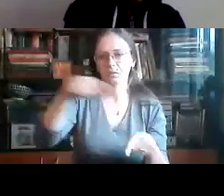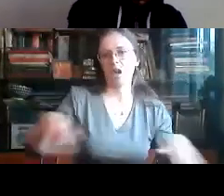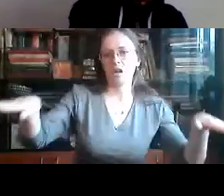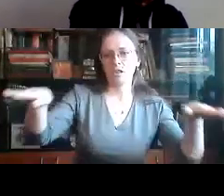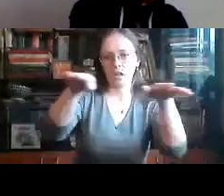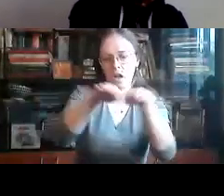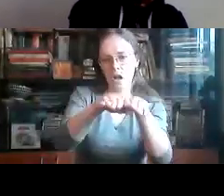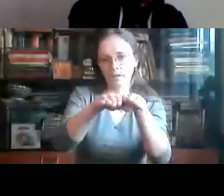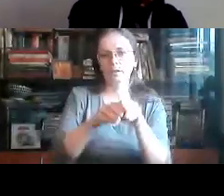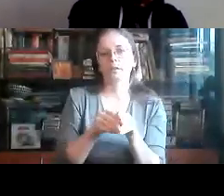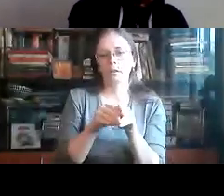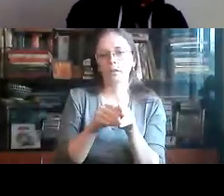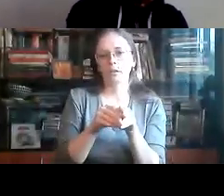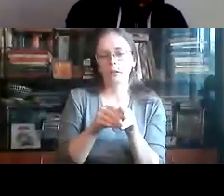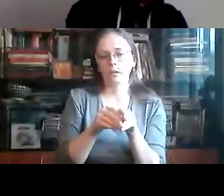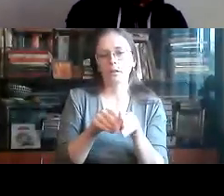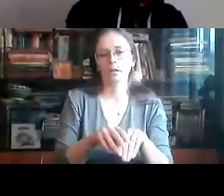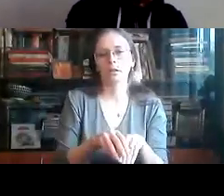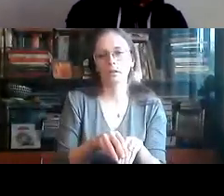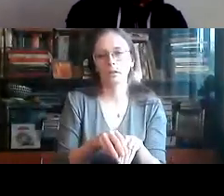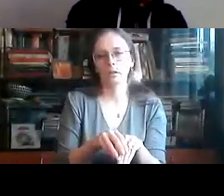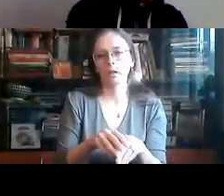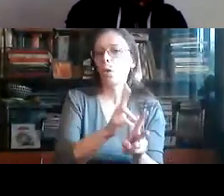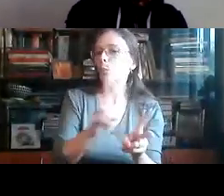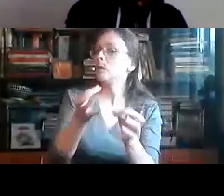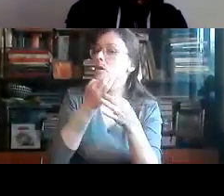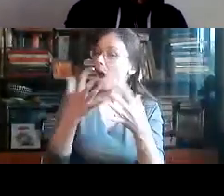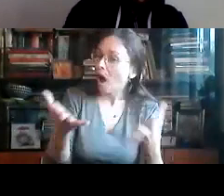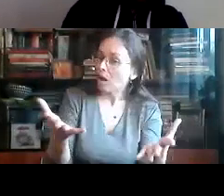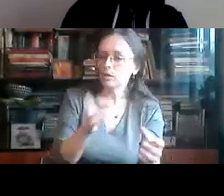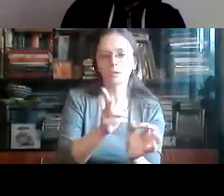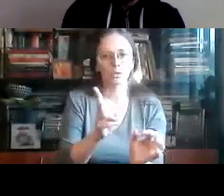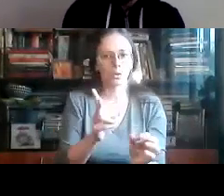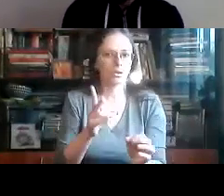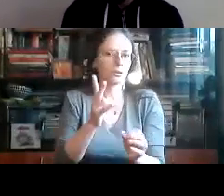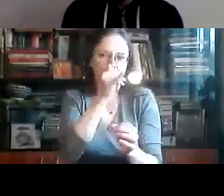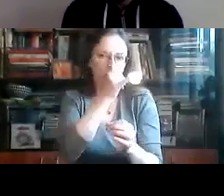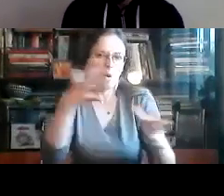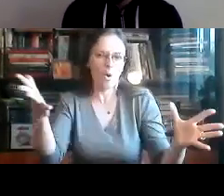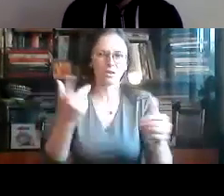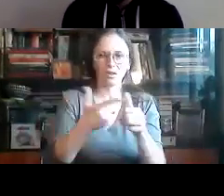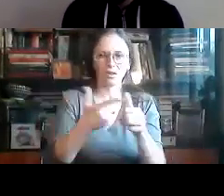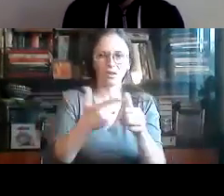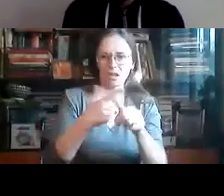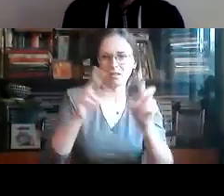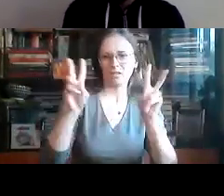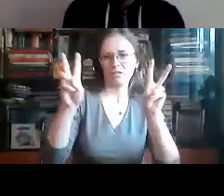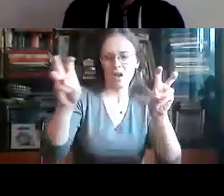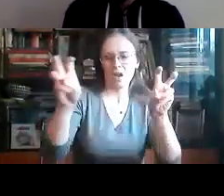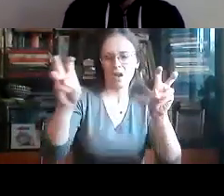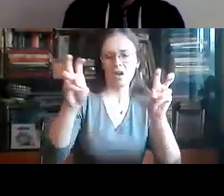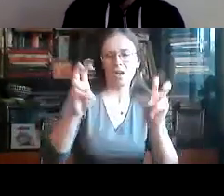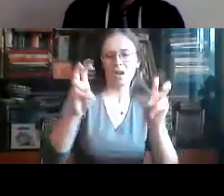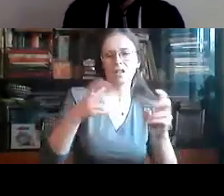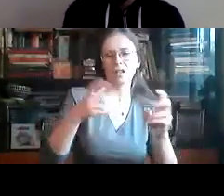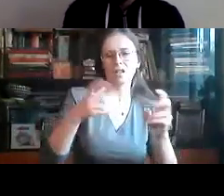критикует происходящее из профессионалов, говоря, что это вовсе не театр, что театр — это энергия,